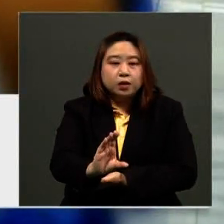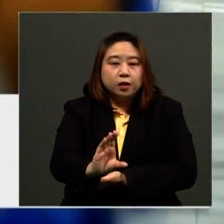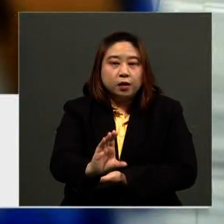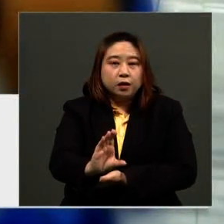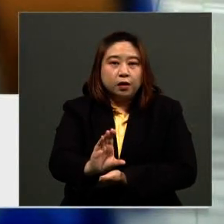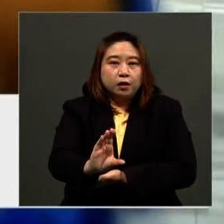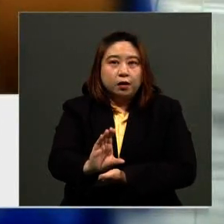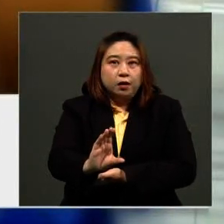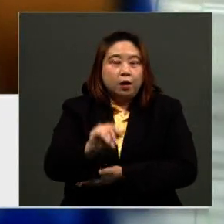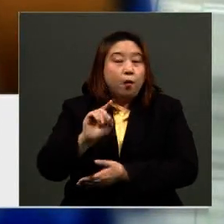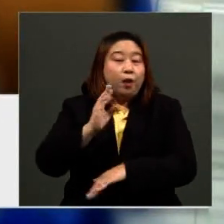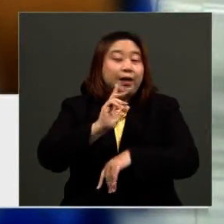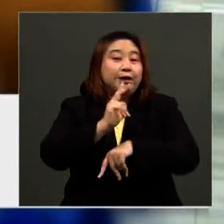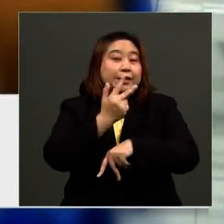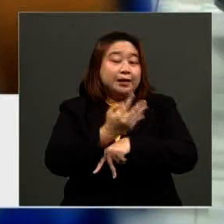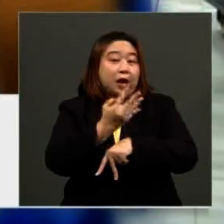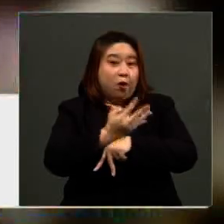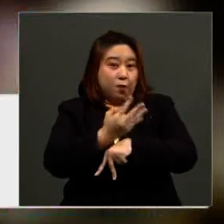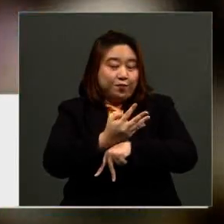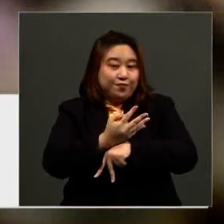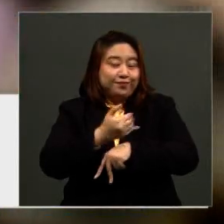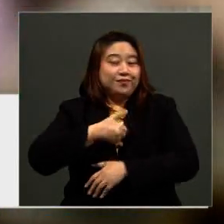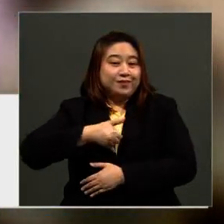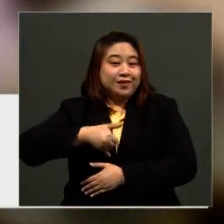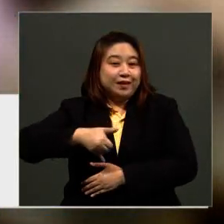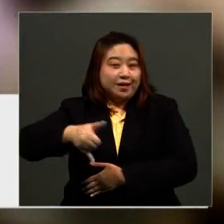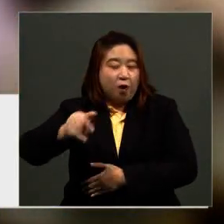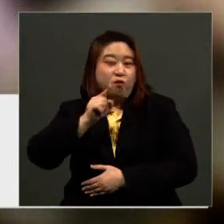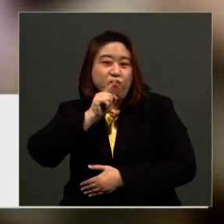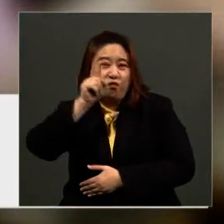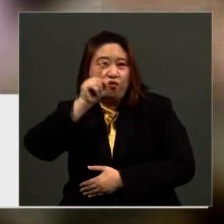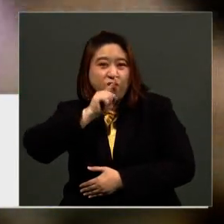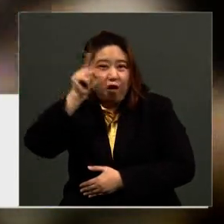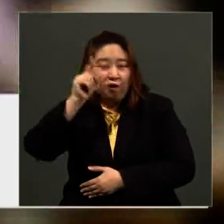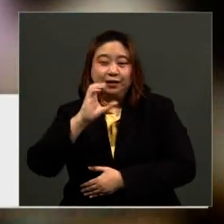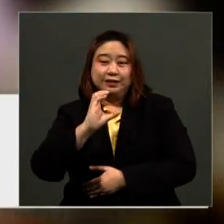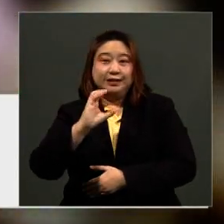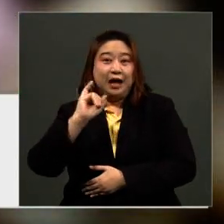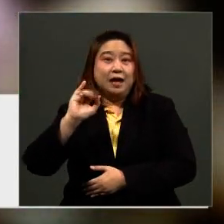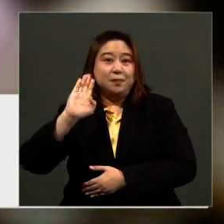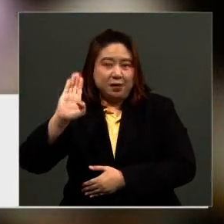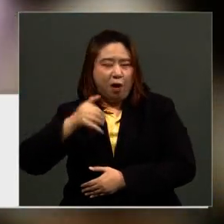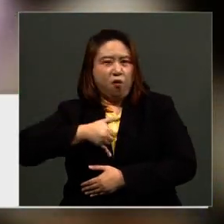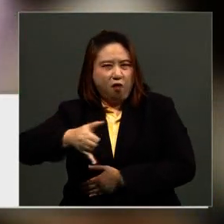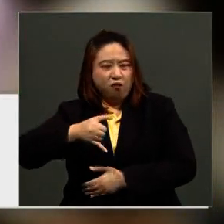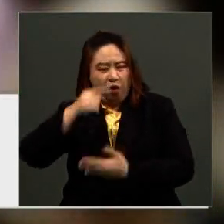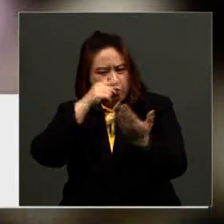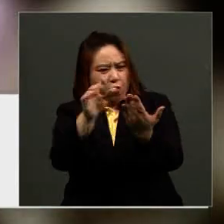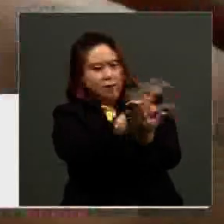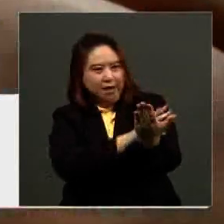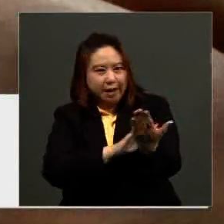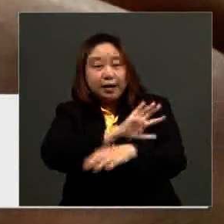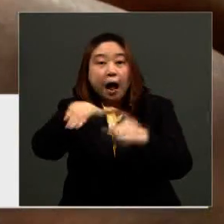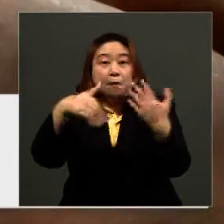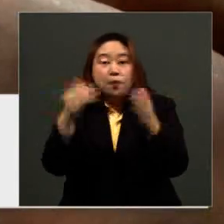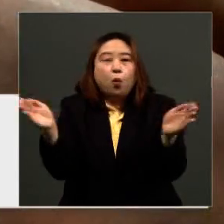ลวงลงทุนของบริษัทไอคอนกรุ๊ปที่เข้าให้ปากคำกับศูนย์รับแจ้งความร้องทุกข์ของสำนักงานตำรวจแห่งชาติทั่วประเทศเนี่ยรวมทั้งสิ้นอยู่